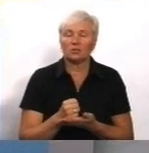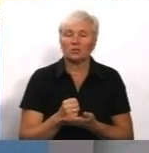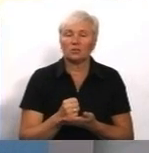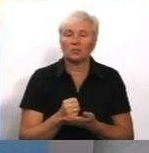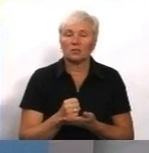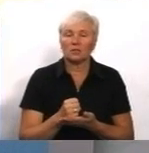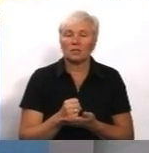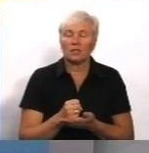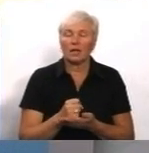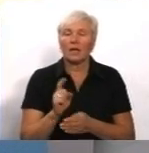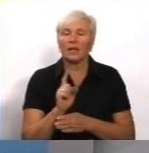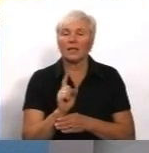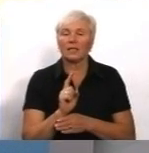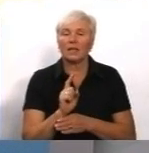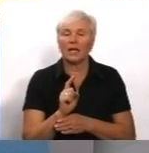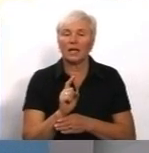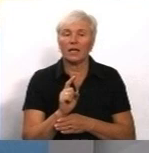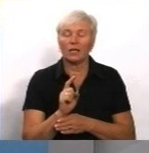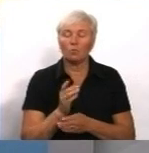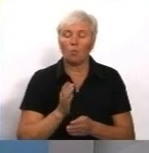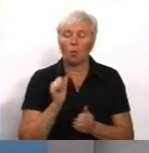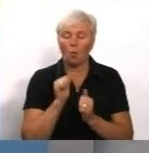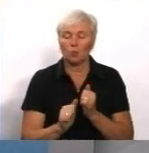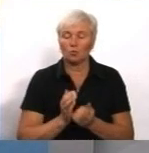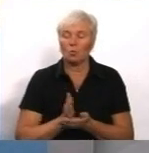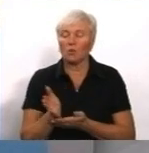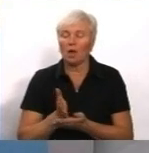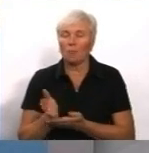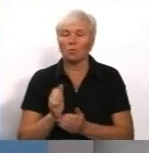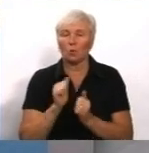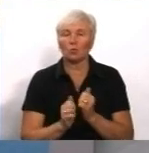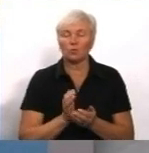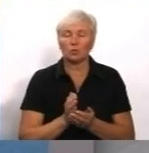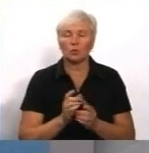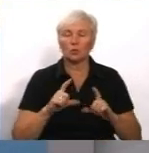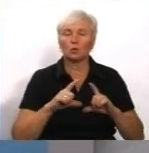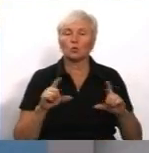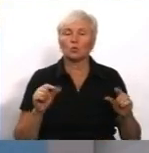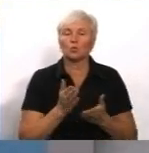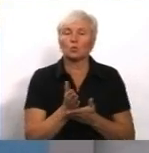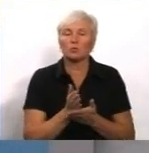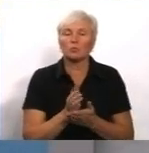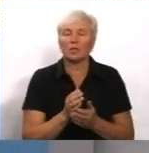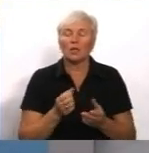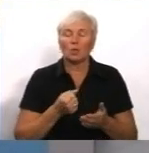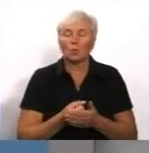критерії ризиків по кожному напрямку, по кожній службі. Тепер нам треба до кінця жовтня